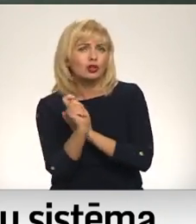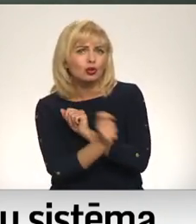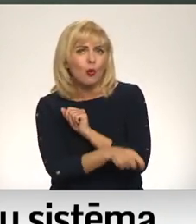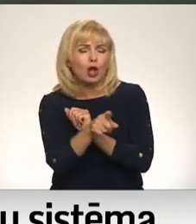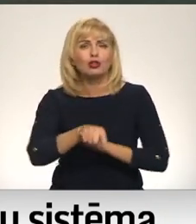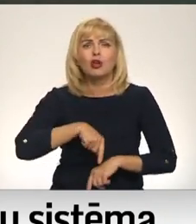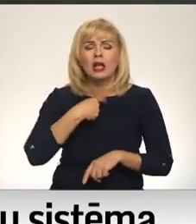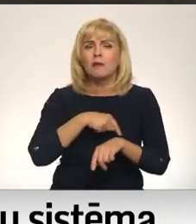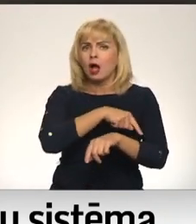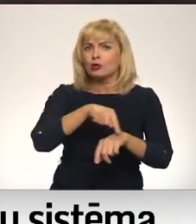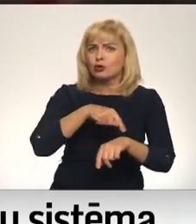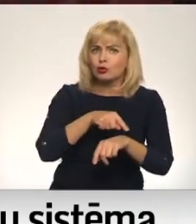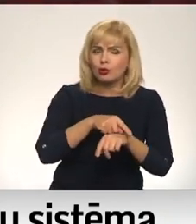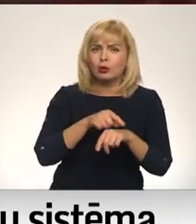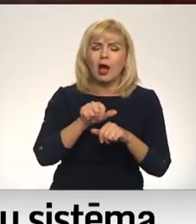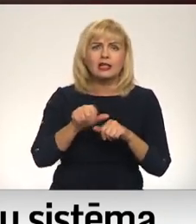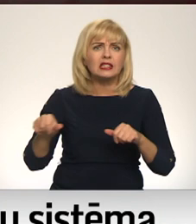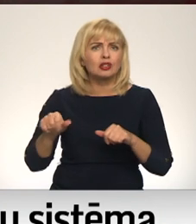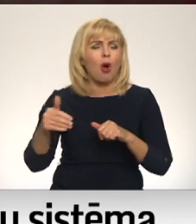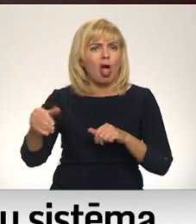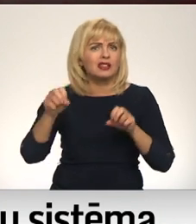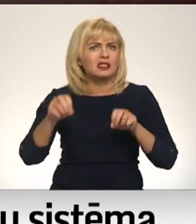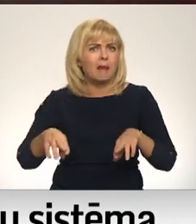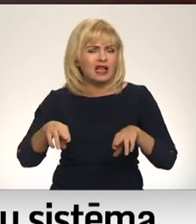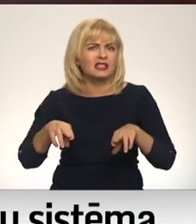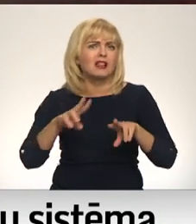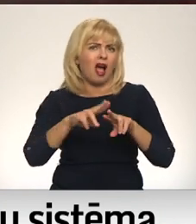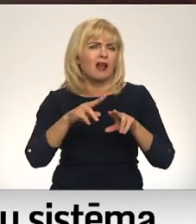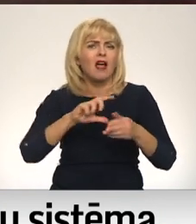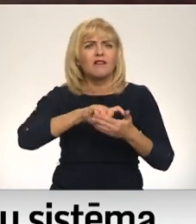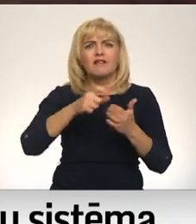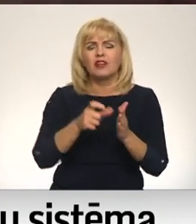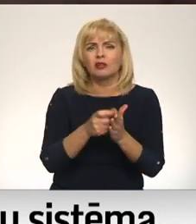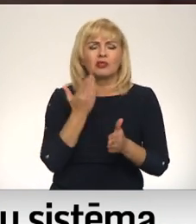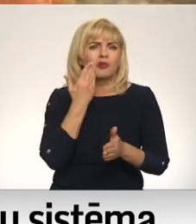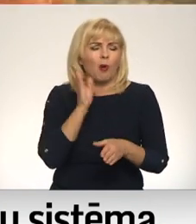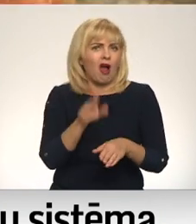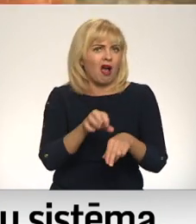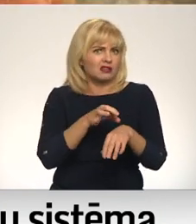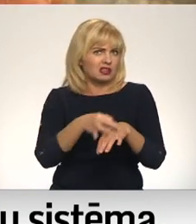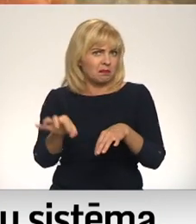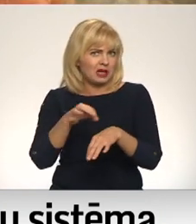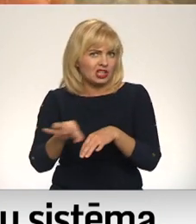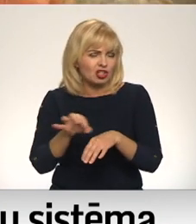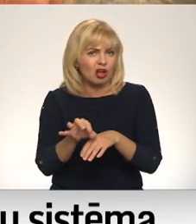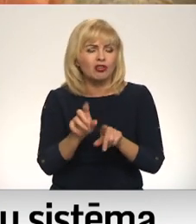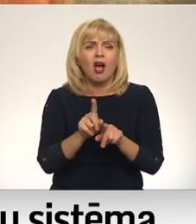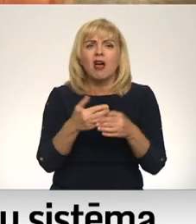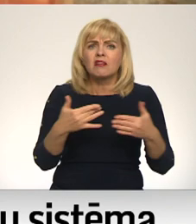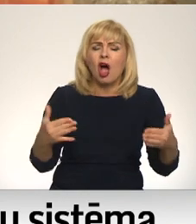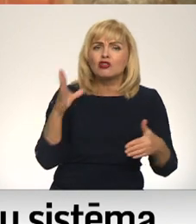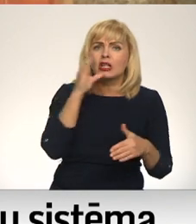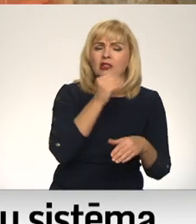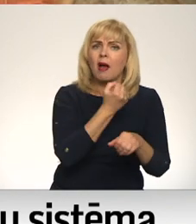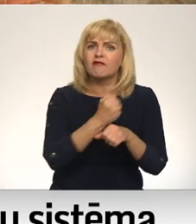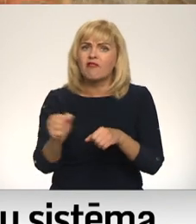ar ilgām stundām, izolētā karcerī, ko speciālisti nosauca par spīdzināšanu. Tāpat dažādas iespējamas